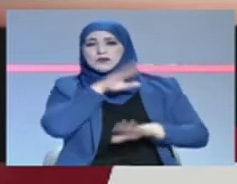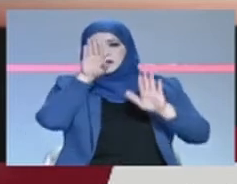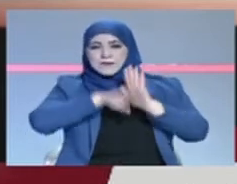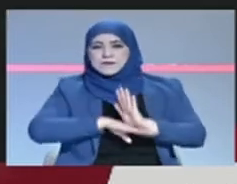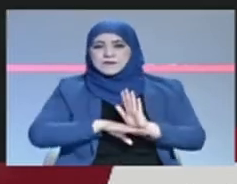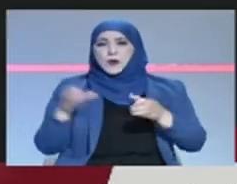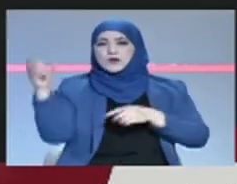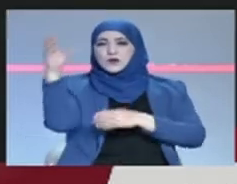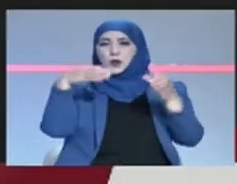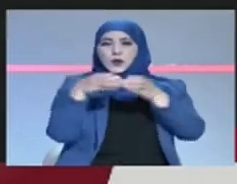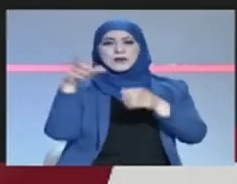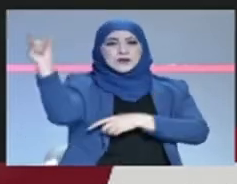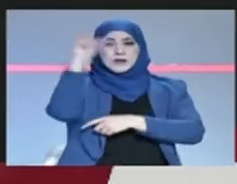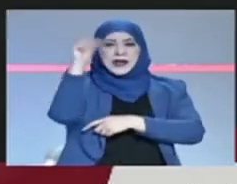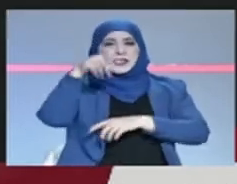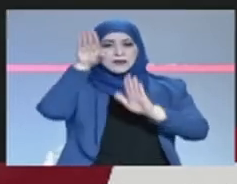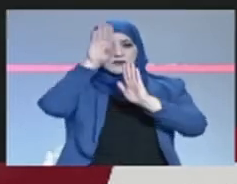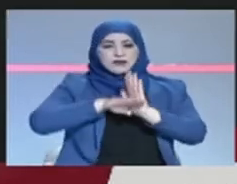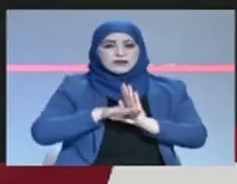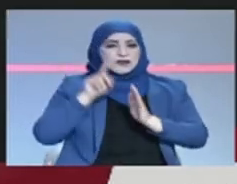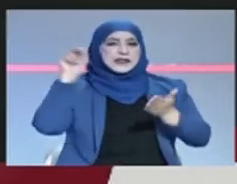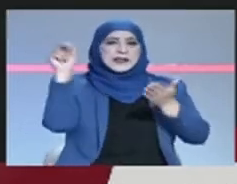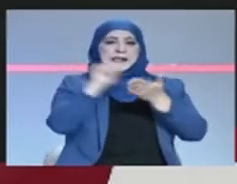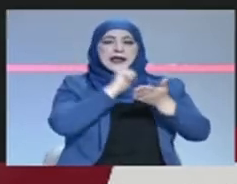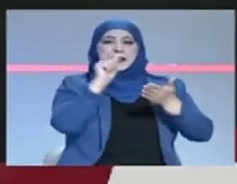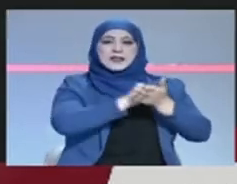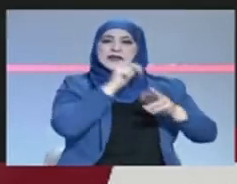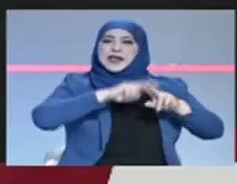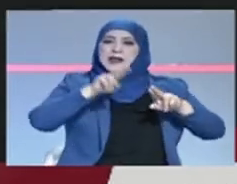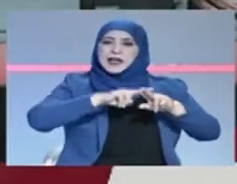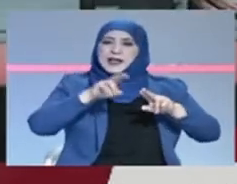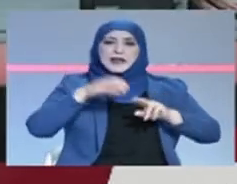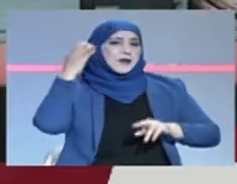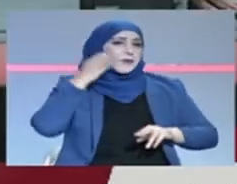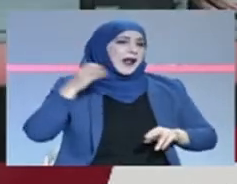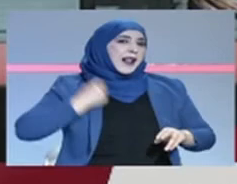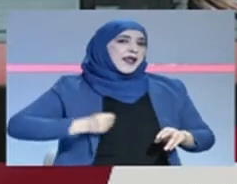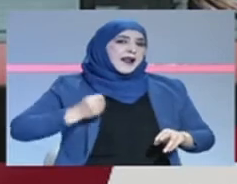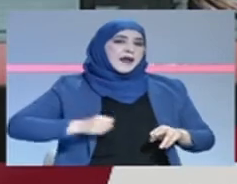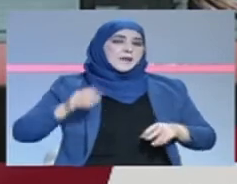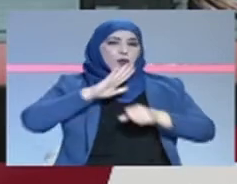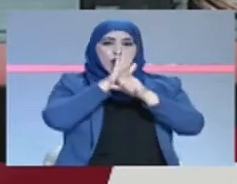الدين والنظام السياسي في معالجة ظاهرة الإرهاب والتطرف الديني.